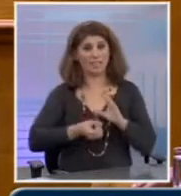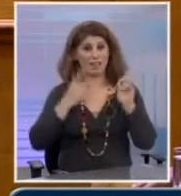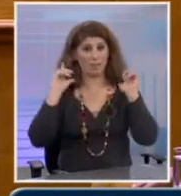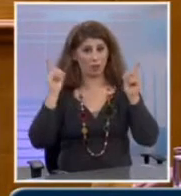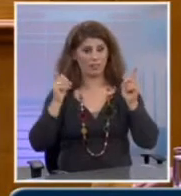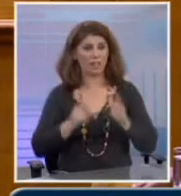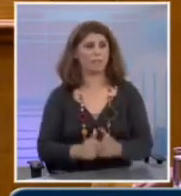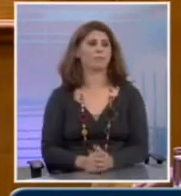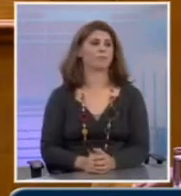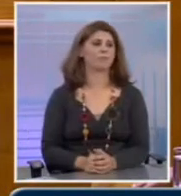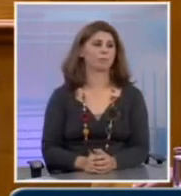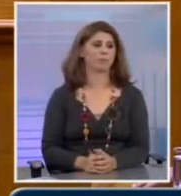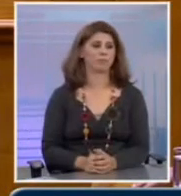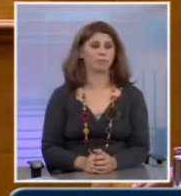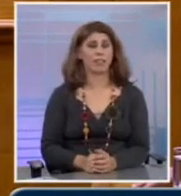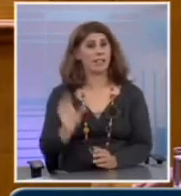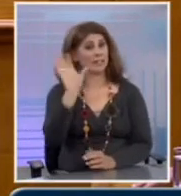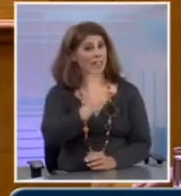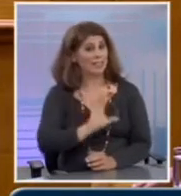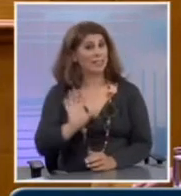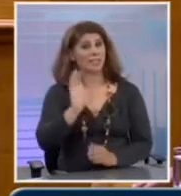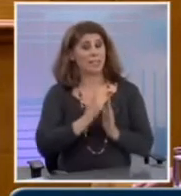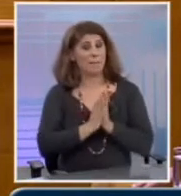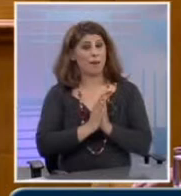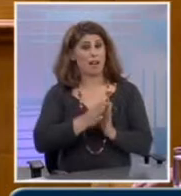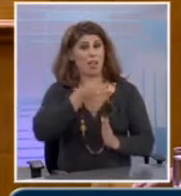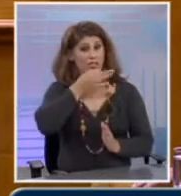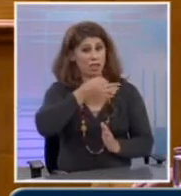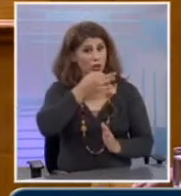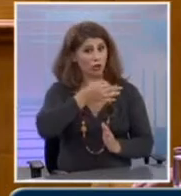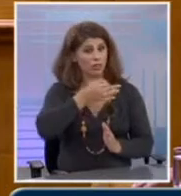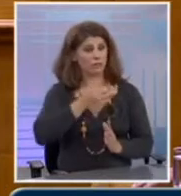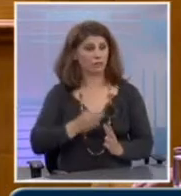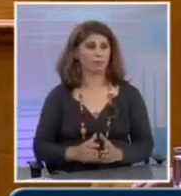Δημοκρατία, αναζητήστε παρακαλώ την δήλωσή του,